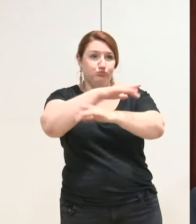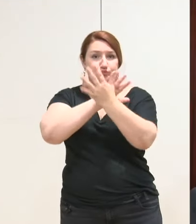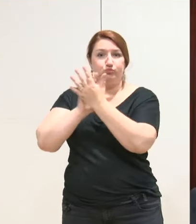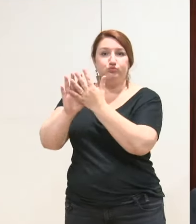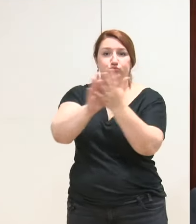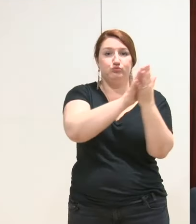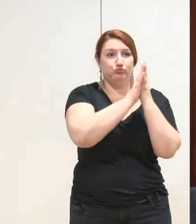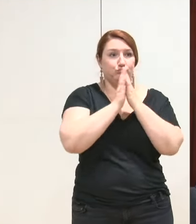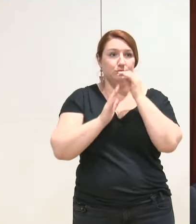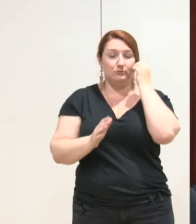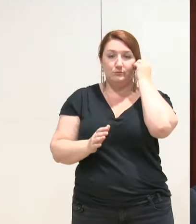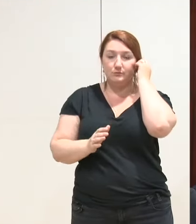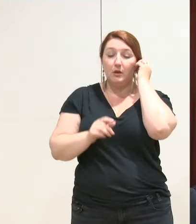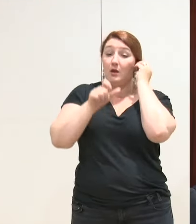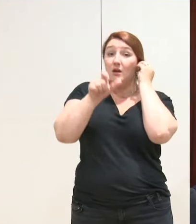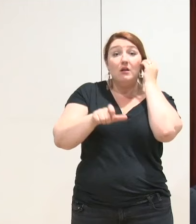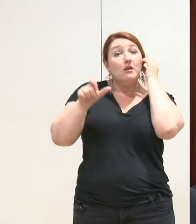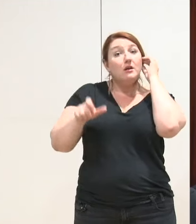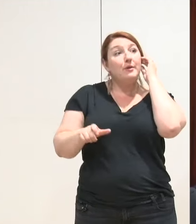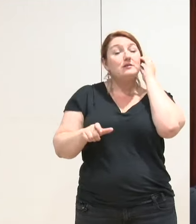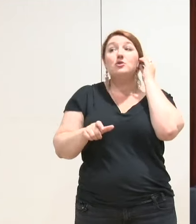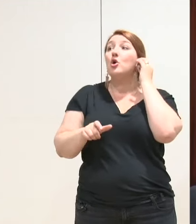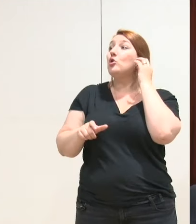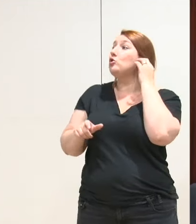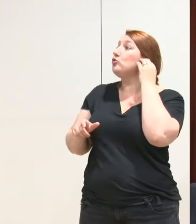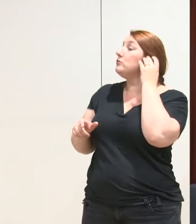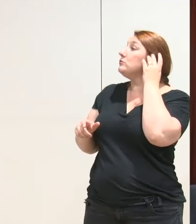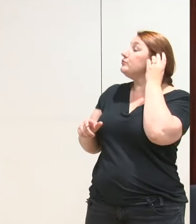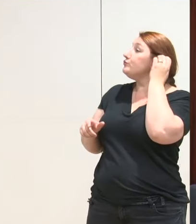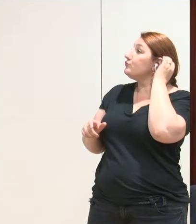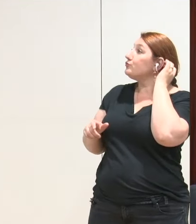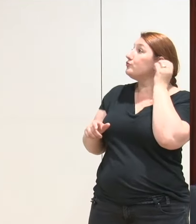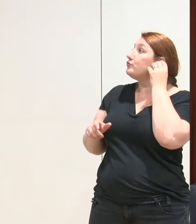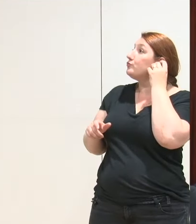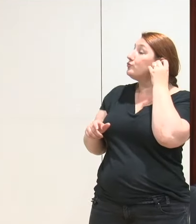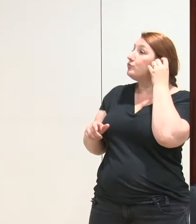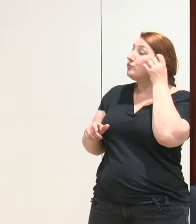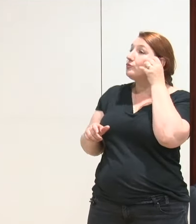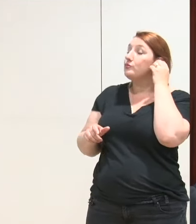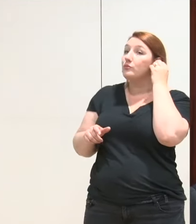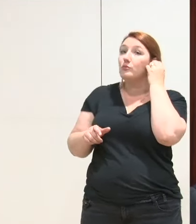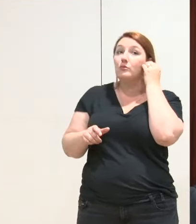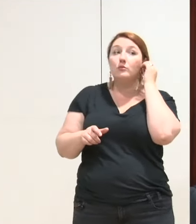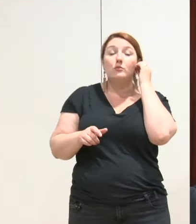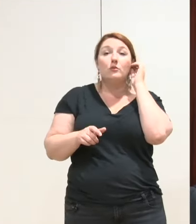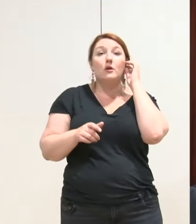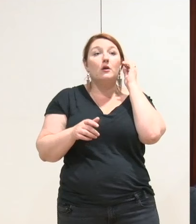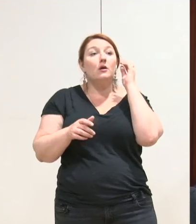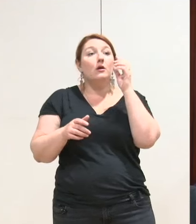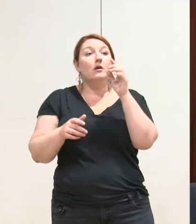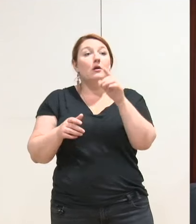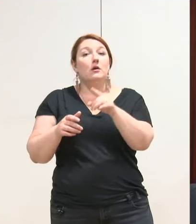de personnes d'ailleurs qui se croisent là-bas et qui se croisent pas forcément dans l'autre lieu convivial qui s'appelle le